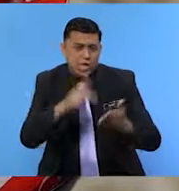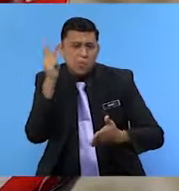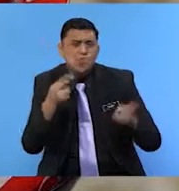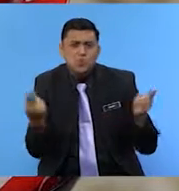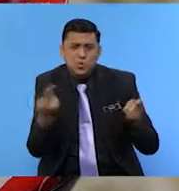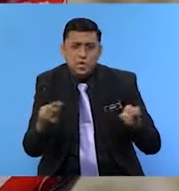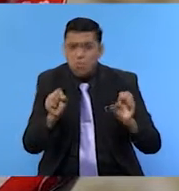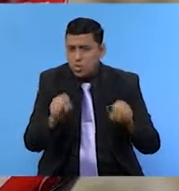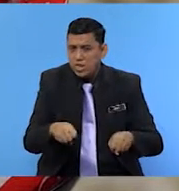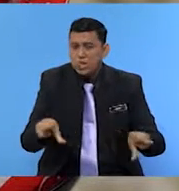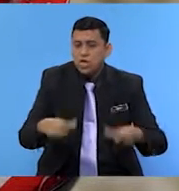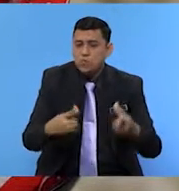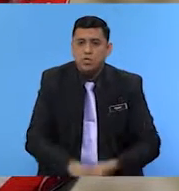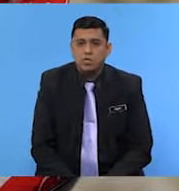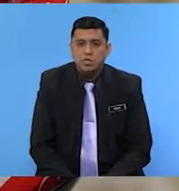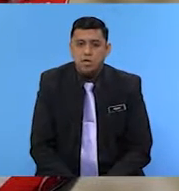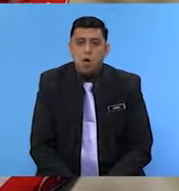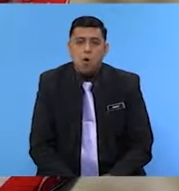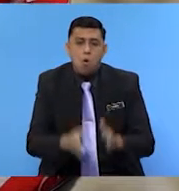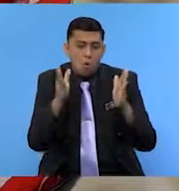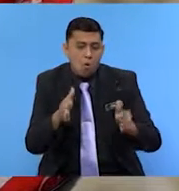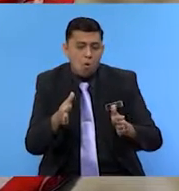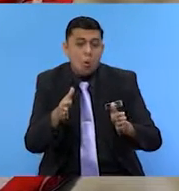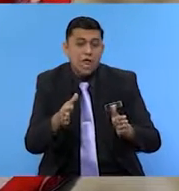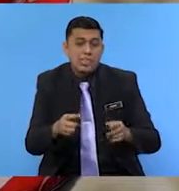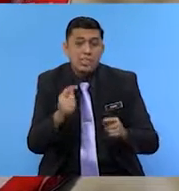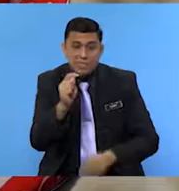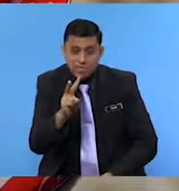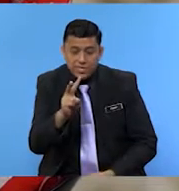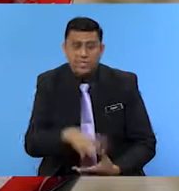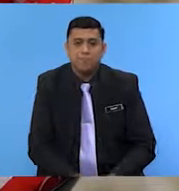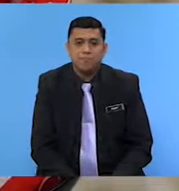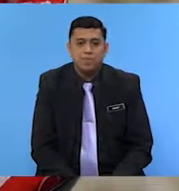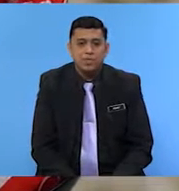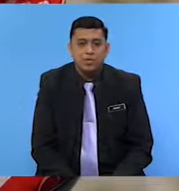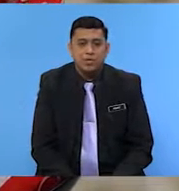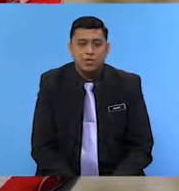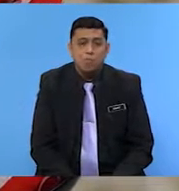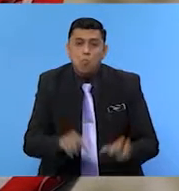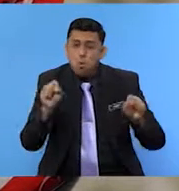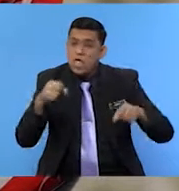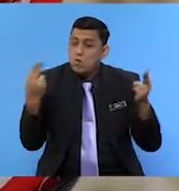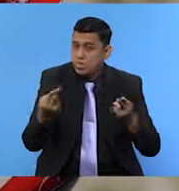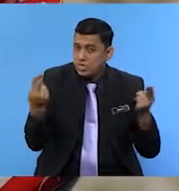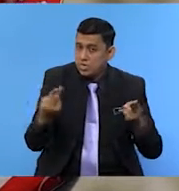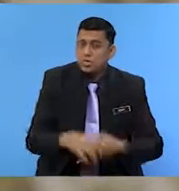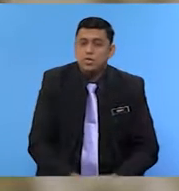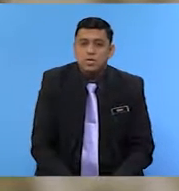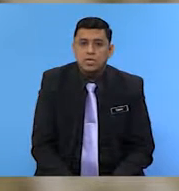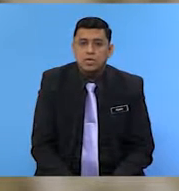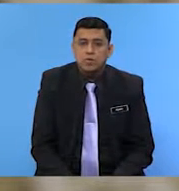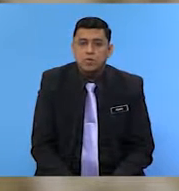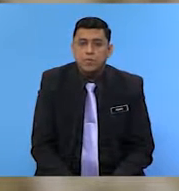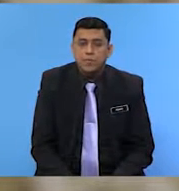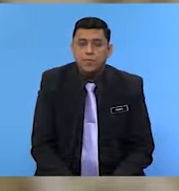usaha yang boleh dilakukan oleh media masa dalam tujuan ini? Okey, antara usaha yang boleh dilakukan oleh pihak media masa